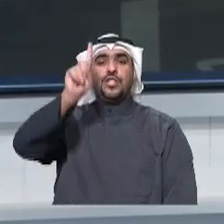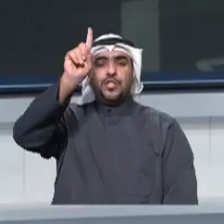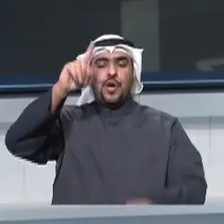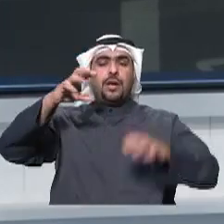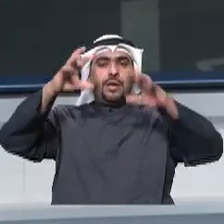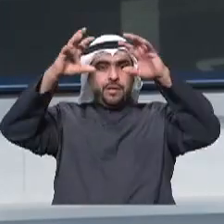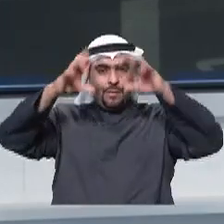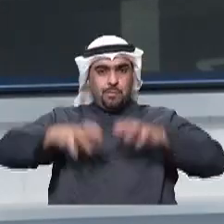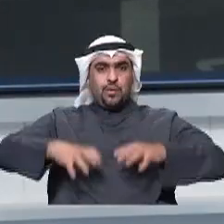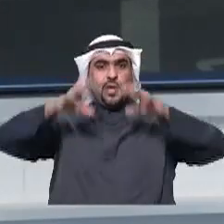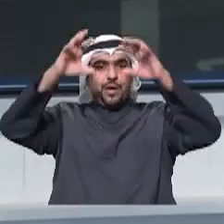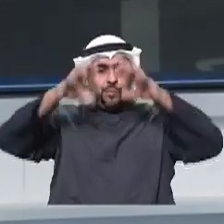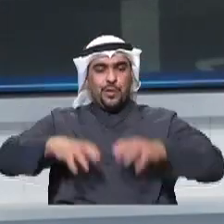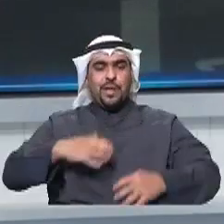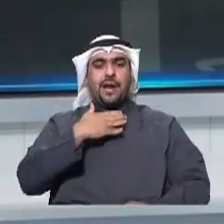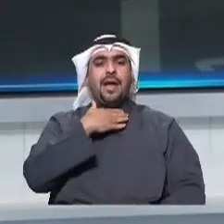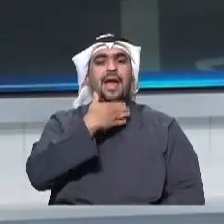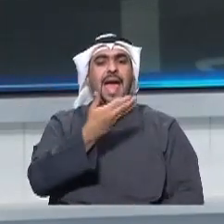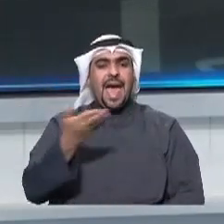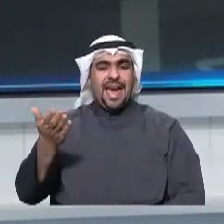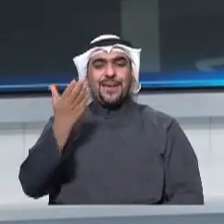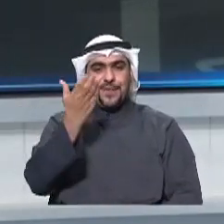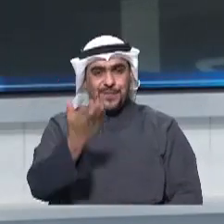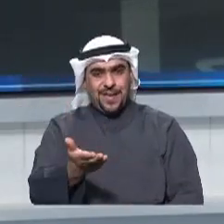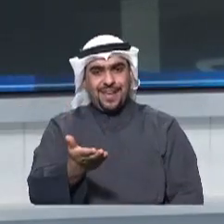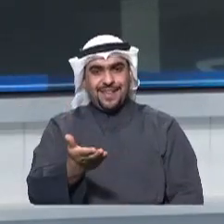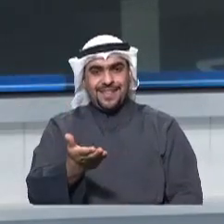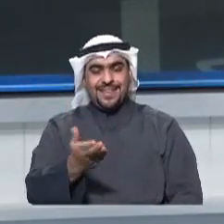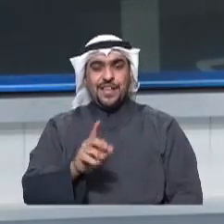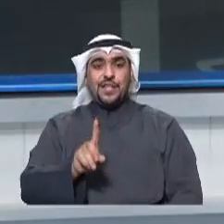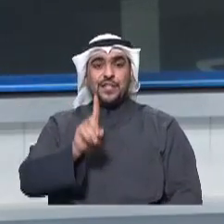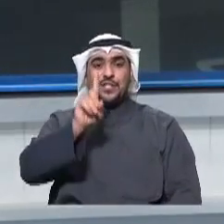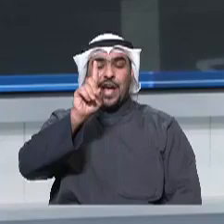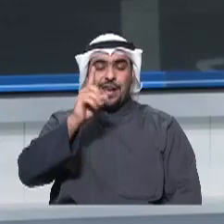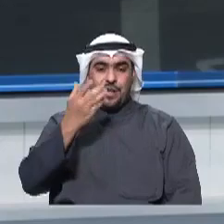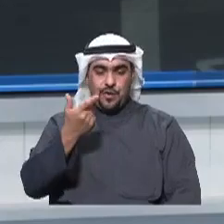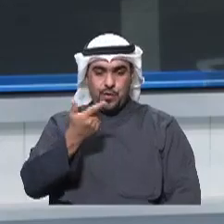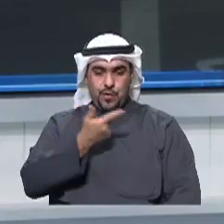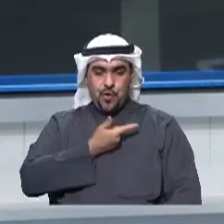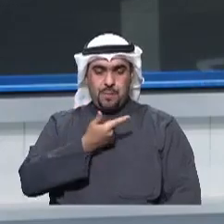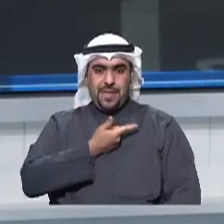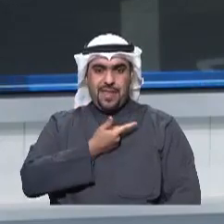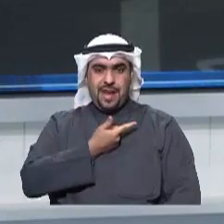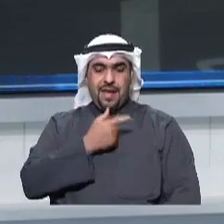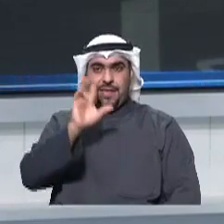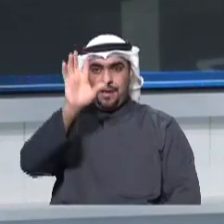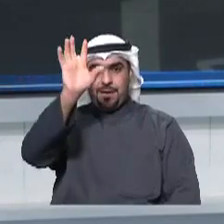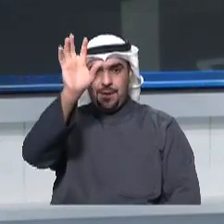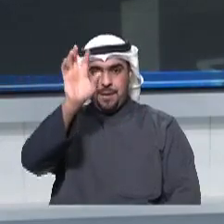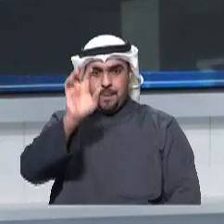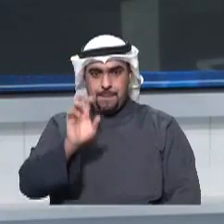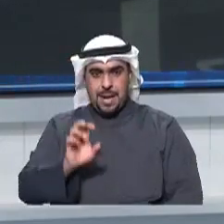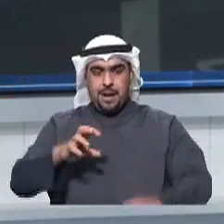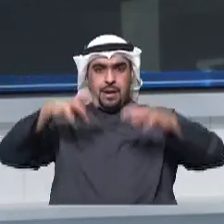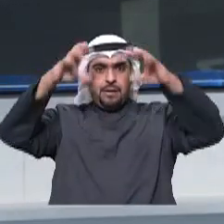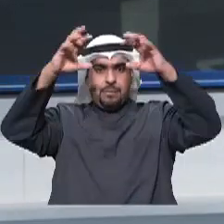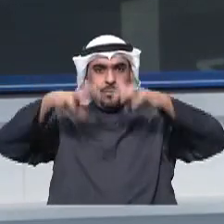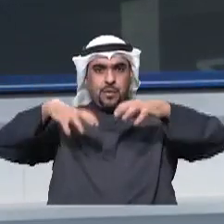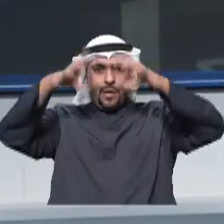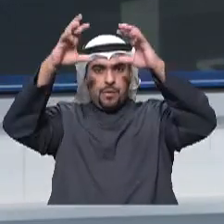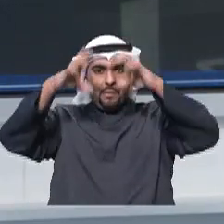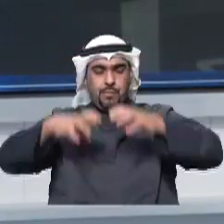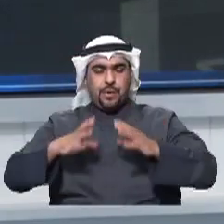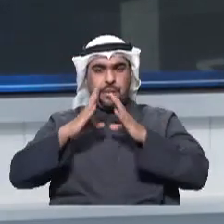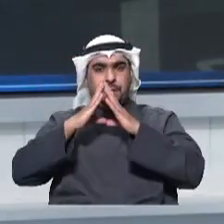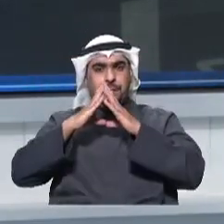تستمر معنا الأمطار حتى يوم الثلاثاء، منتصف نهار يوم الثلاثاء تكون رعدية على بعض المناطق، وتقل فرص